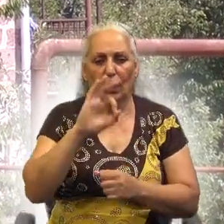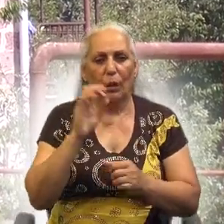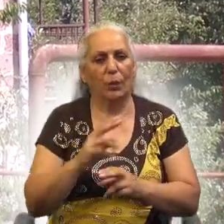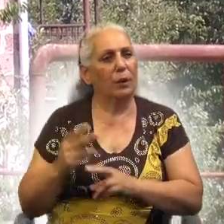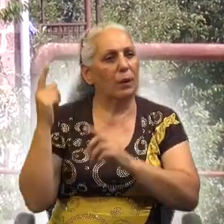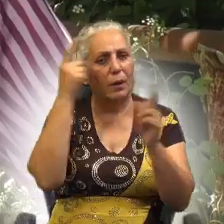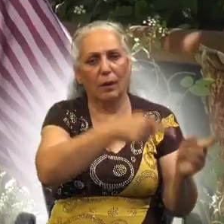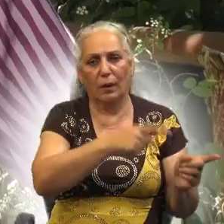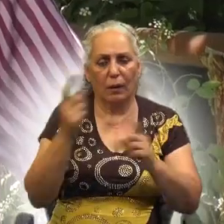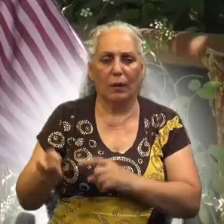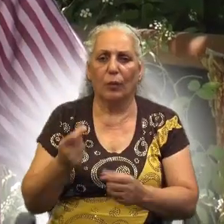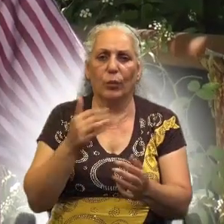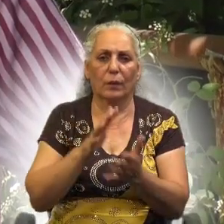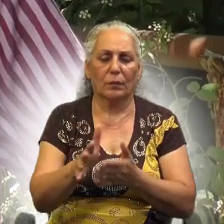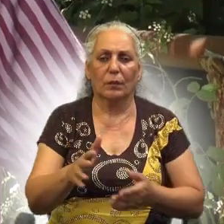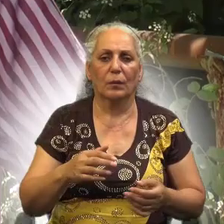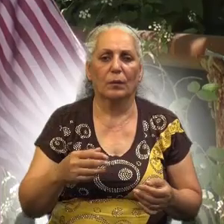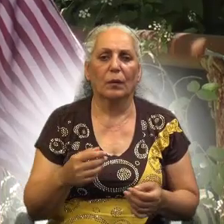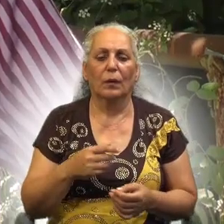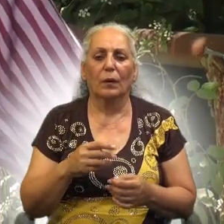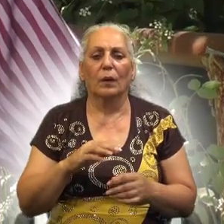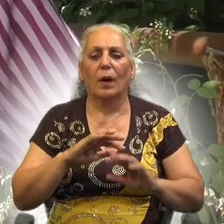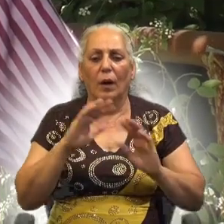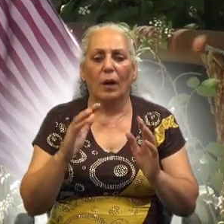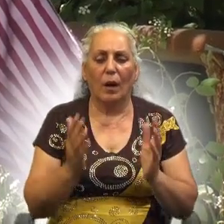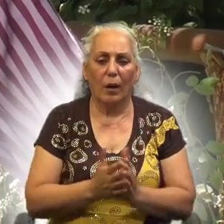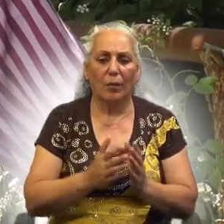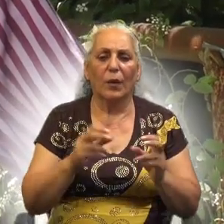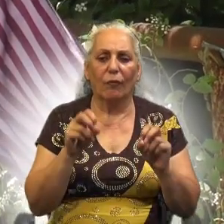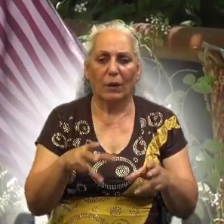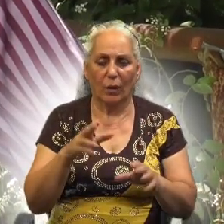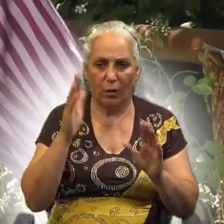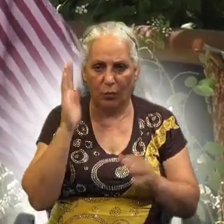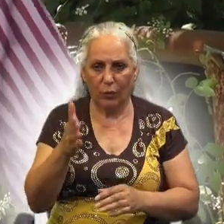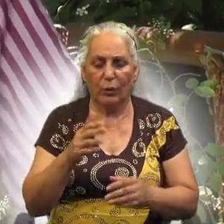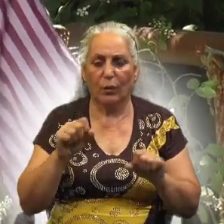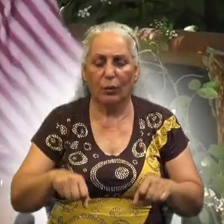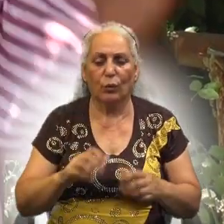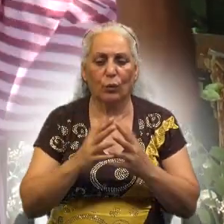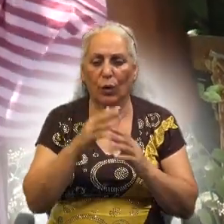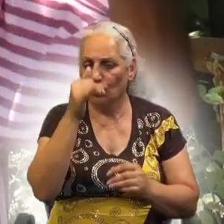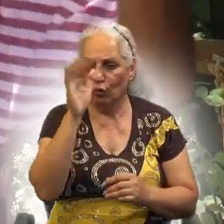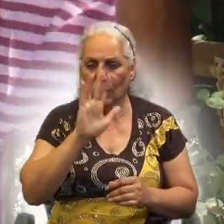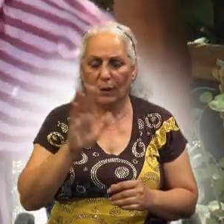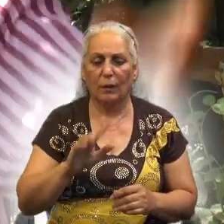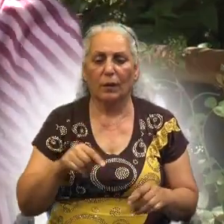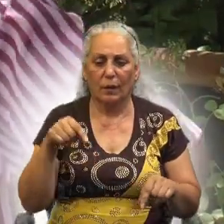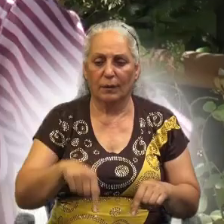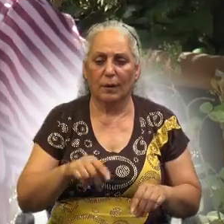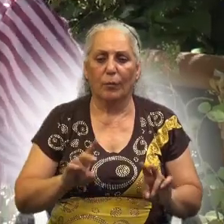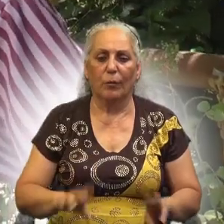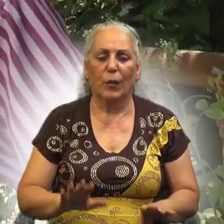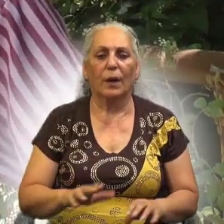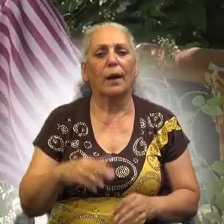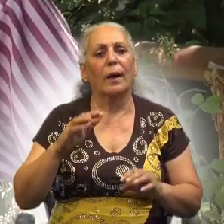է ու ծախսատար։ Ու խոշորացի երևի վտանգներ կեղնեն, որովհետև գյուղացին չի կարող այդ խոսքը ունենալ, մի